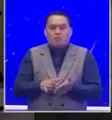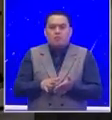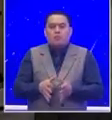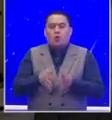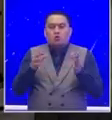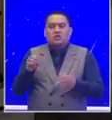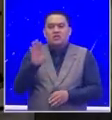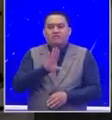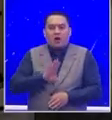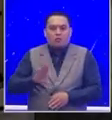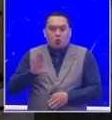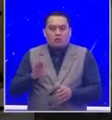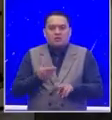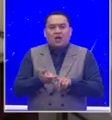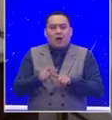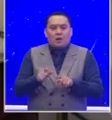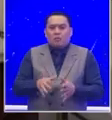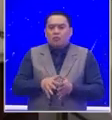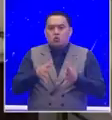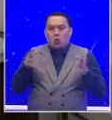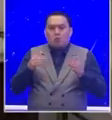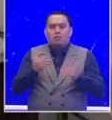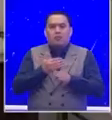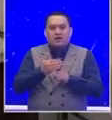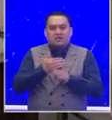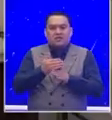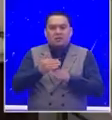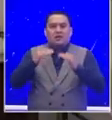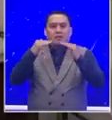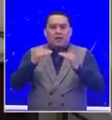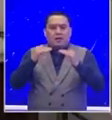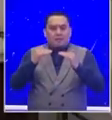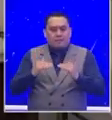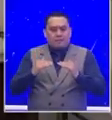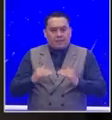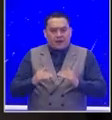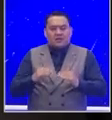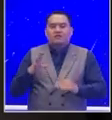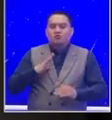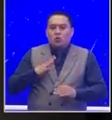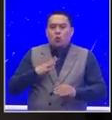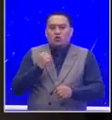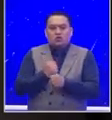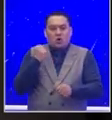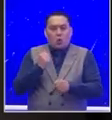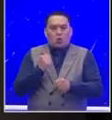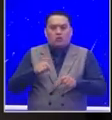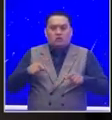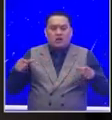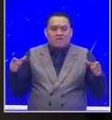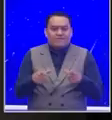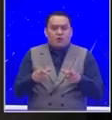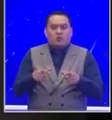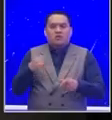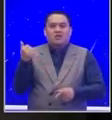наибольшее число зараженных в Европе, стало медленно снижаться. Премьер-министр Джузеппе Конте продлил режим жесткого карантина еще на пару